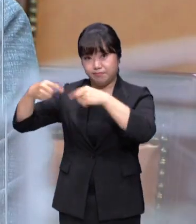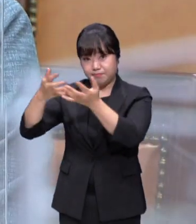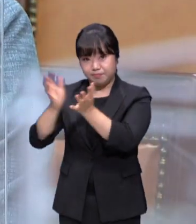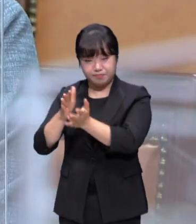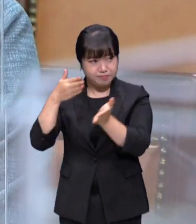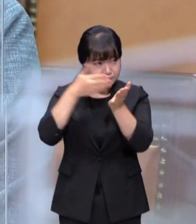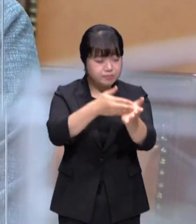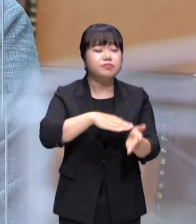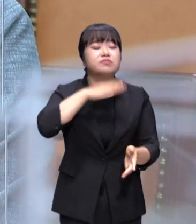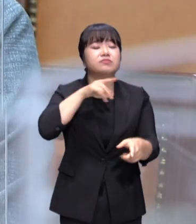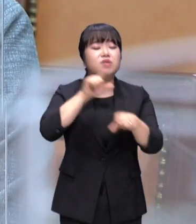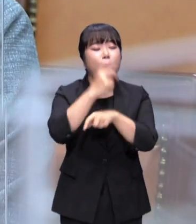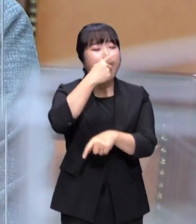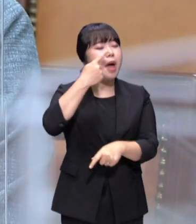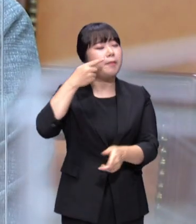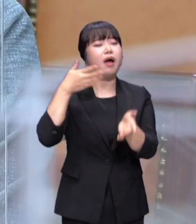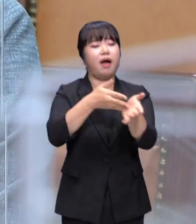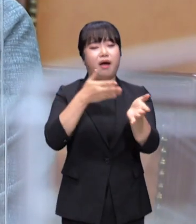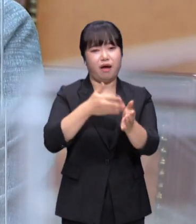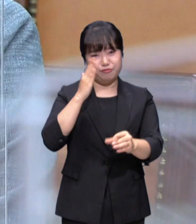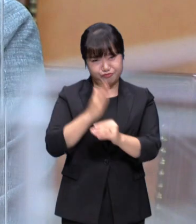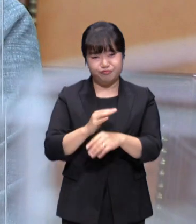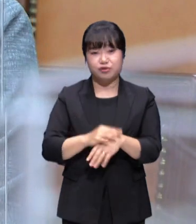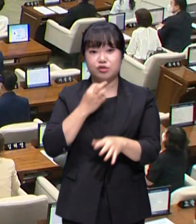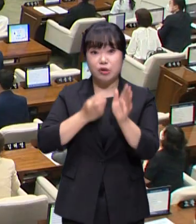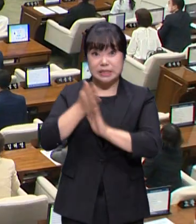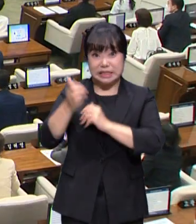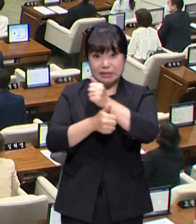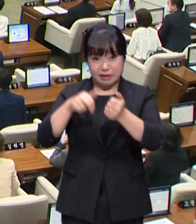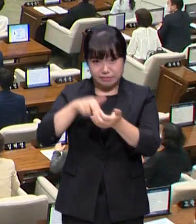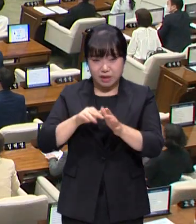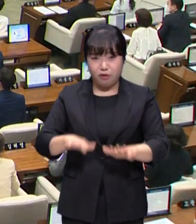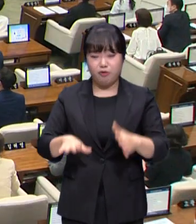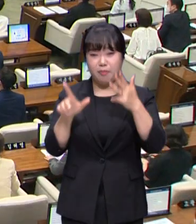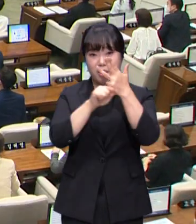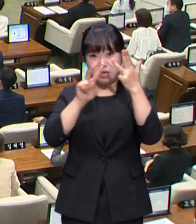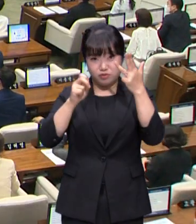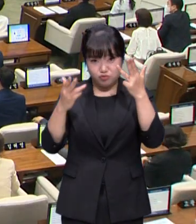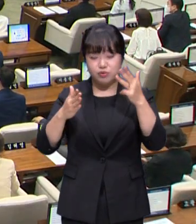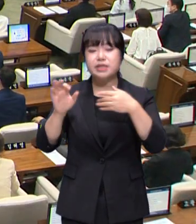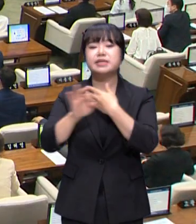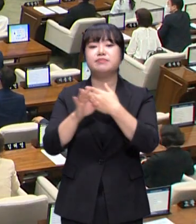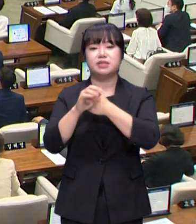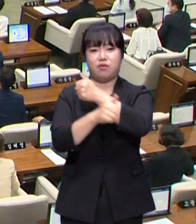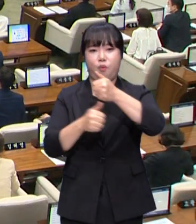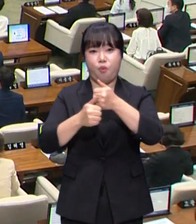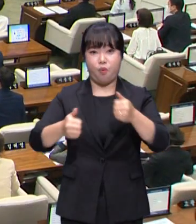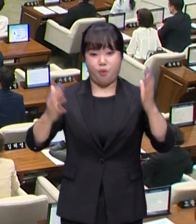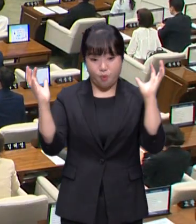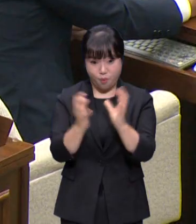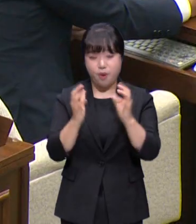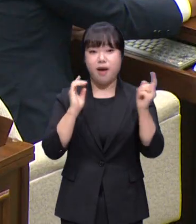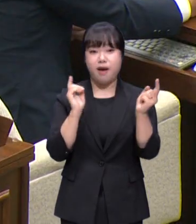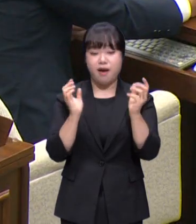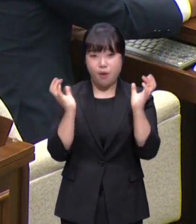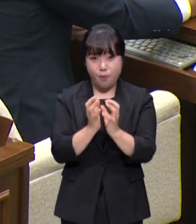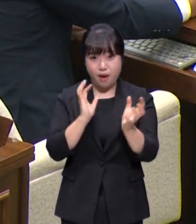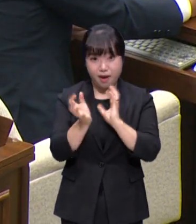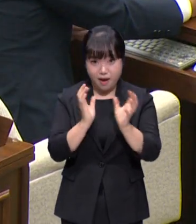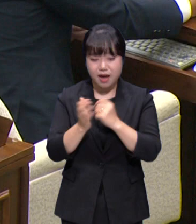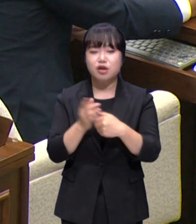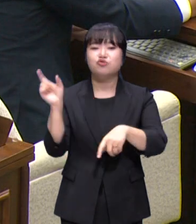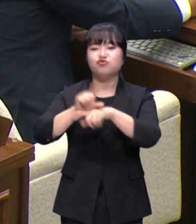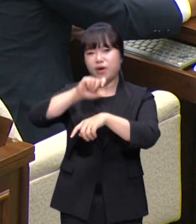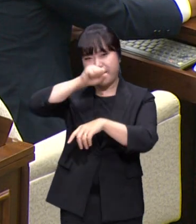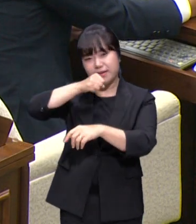예산 협상에 난항을 겪고 있습니다. 서울시의회는 오는 29일에 임시회 본회의를 열어 서울시 교육청 추가 경정